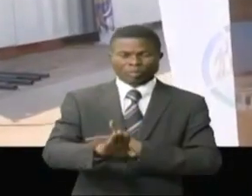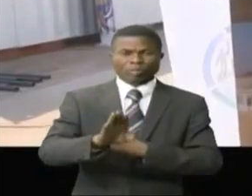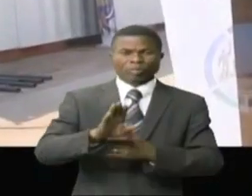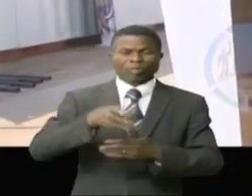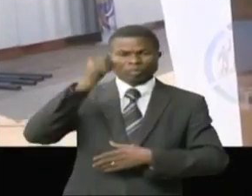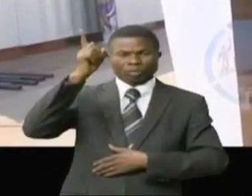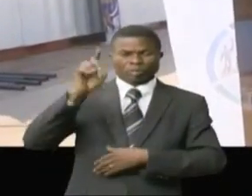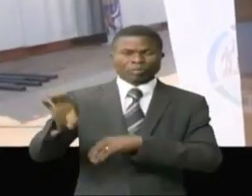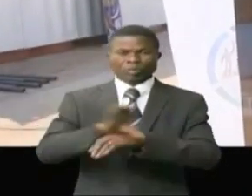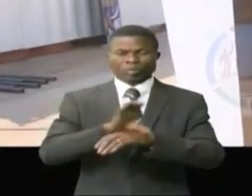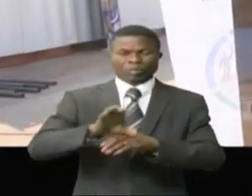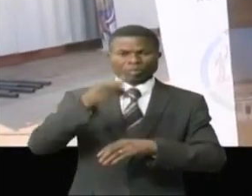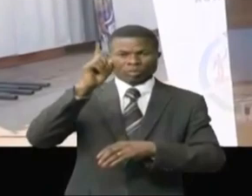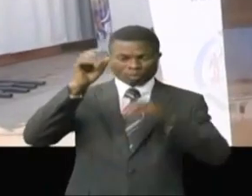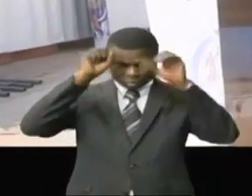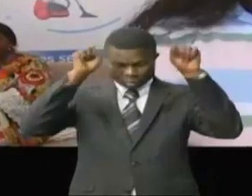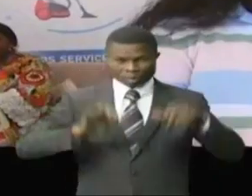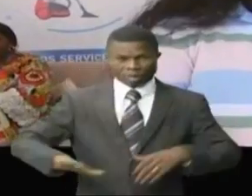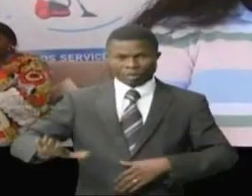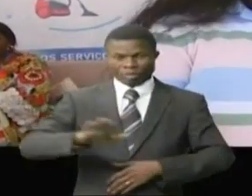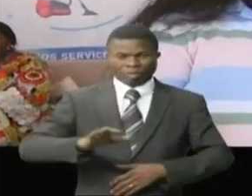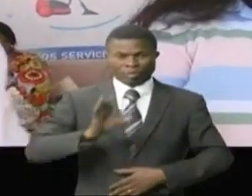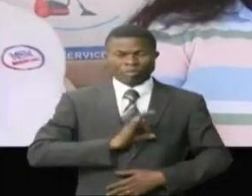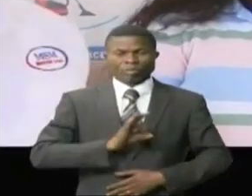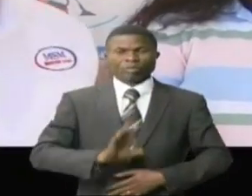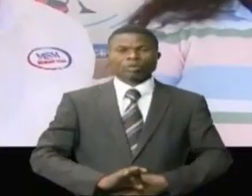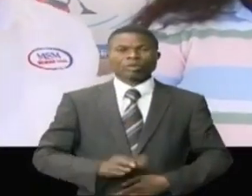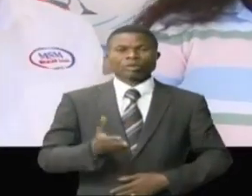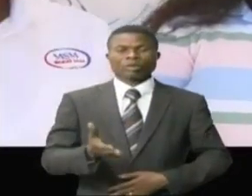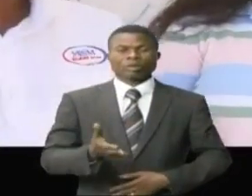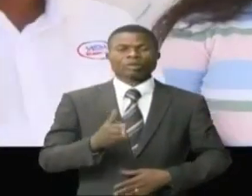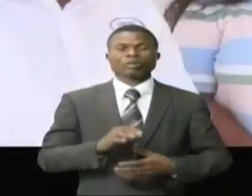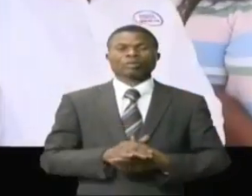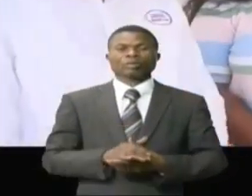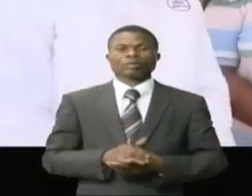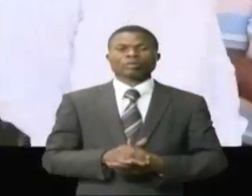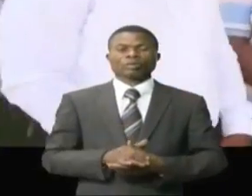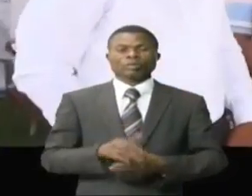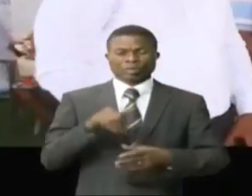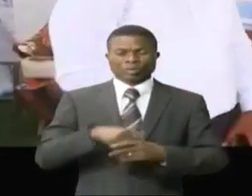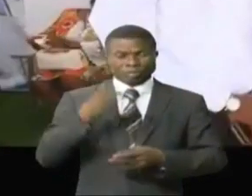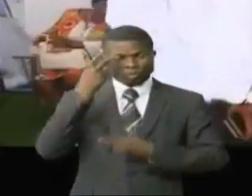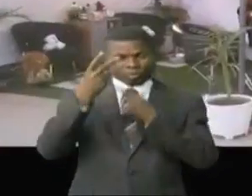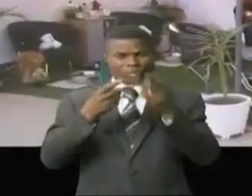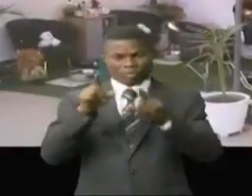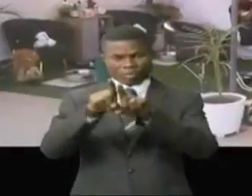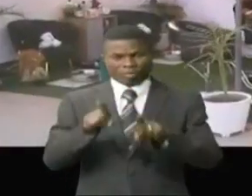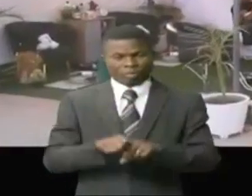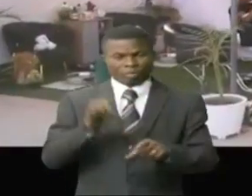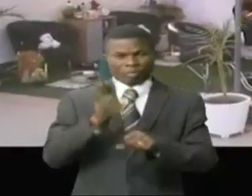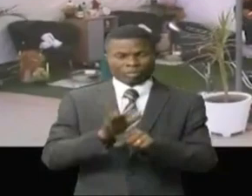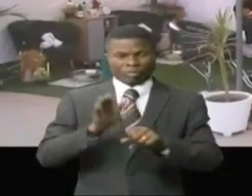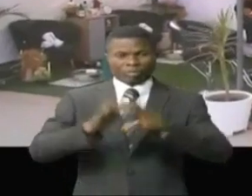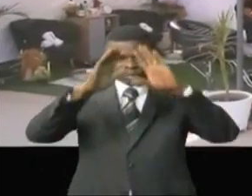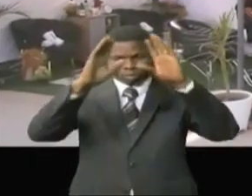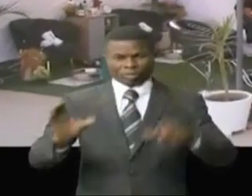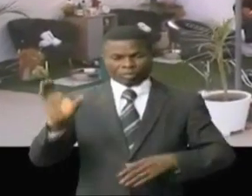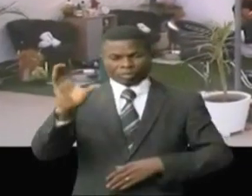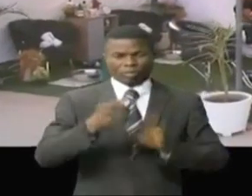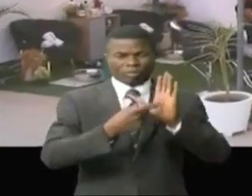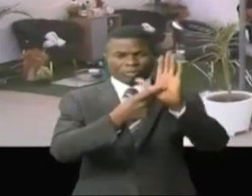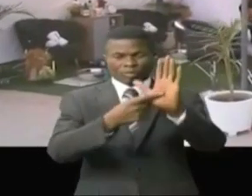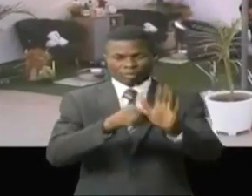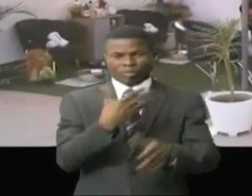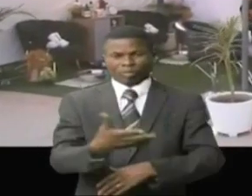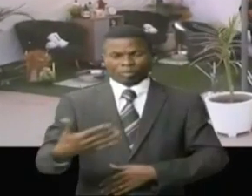les préoccupations majeures du président de la République Félix-Antoine Tshisekedi Tshilombo qui a visité plusieurs stands d'Expo